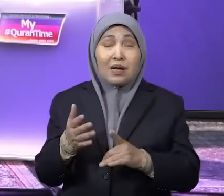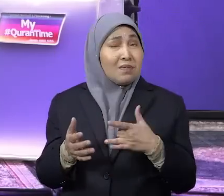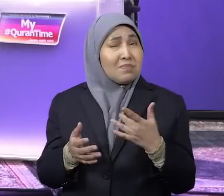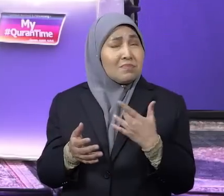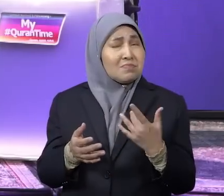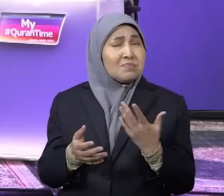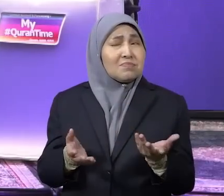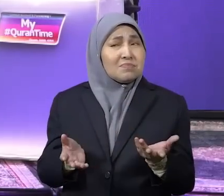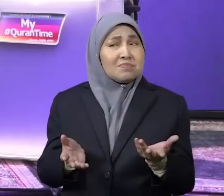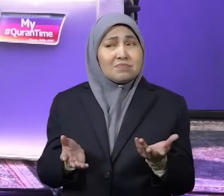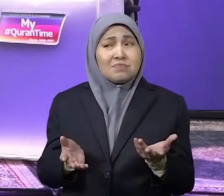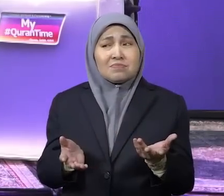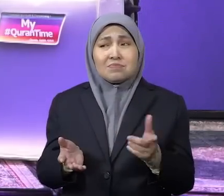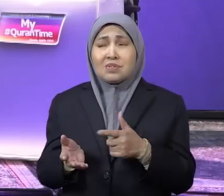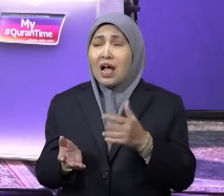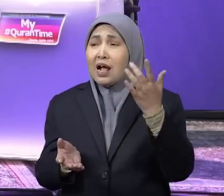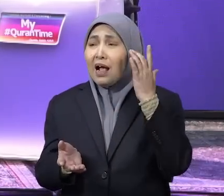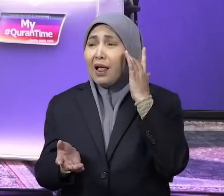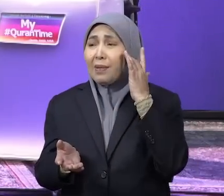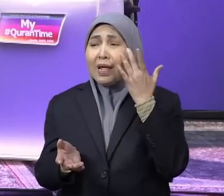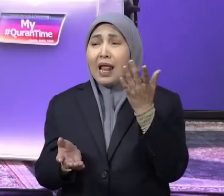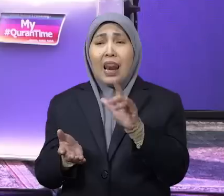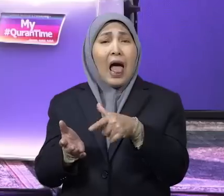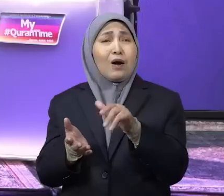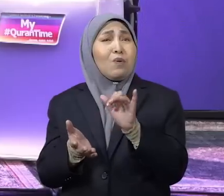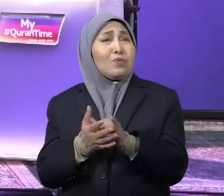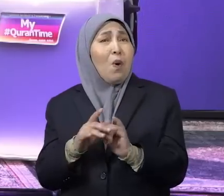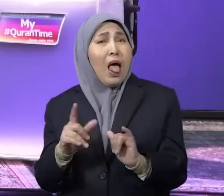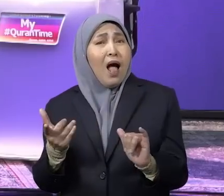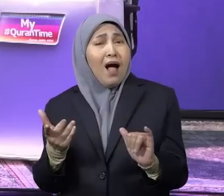lah. Lagu tak tahulah Ustaz, lagu tu lah.